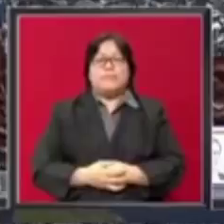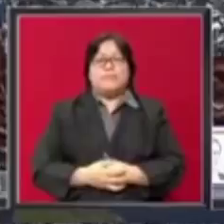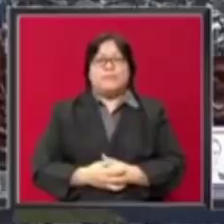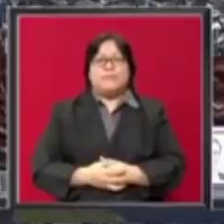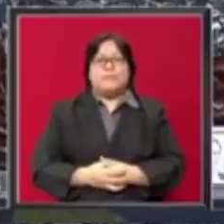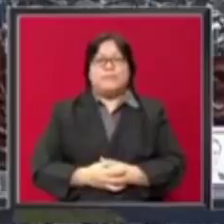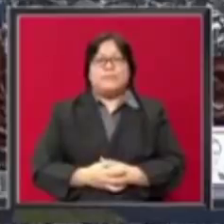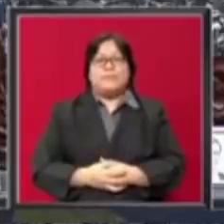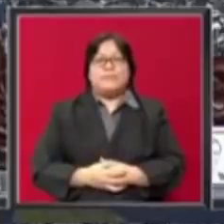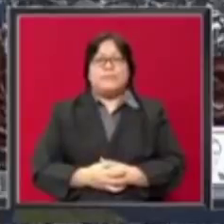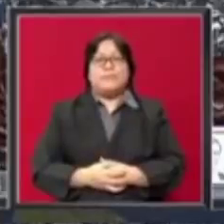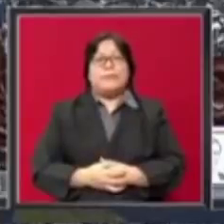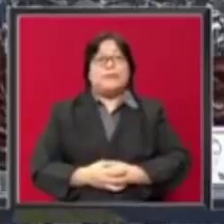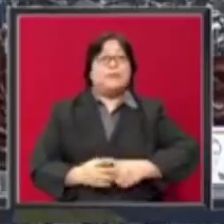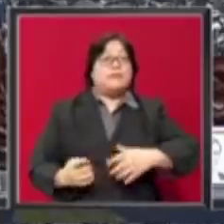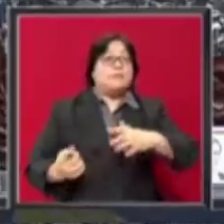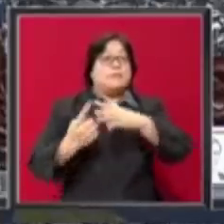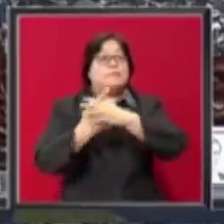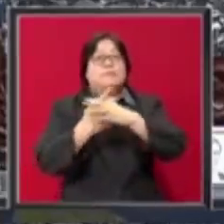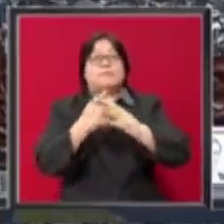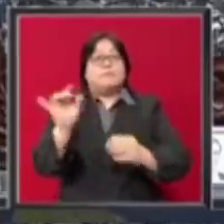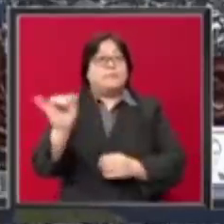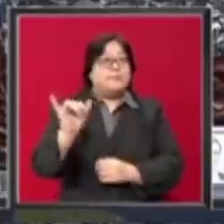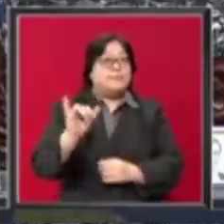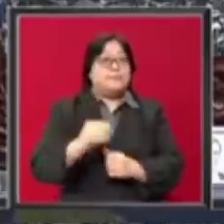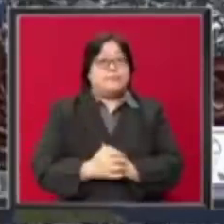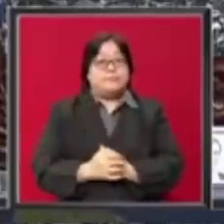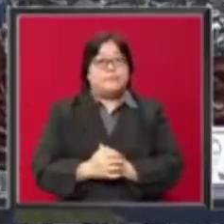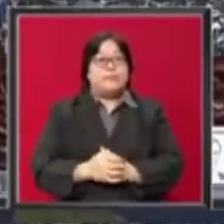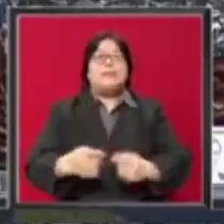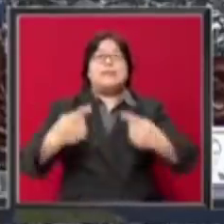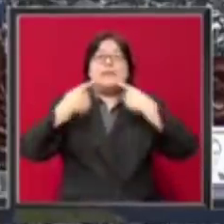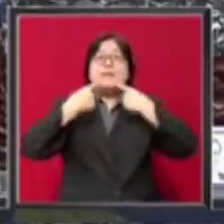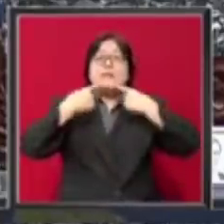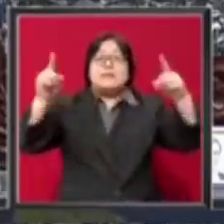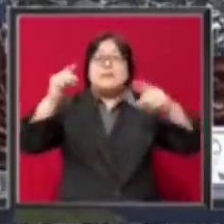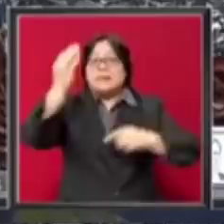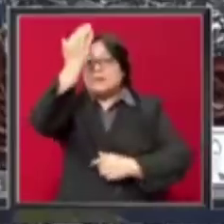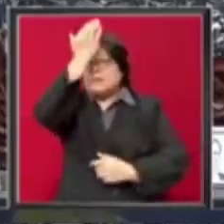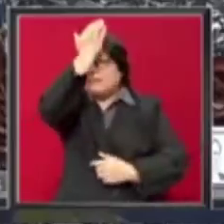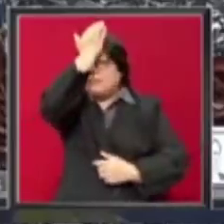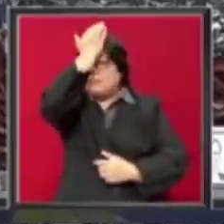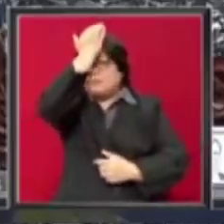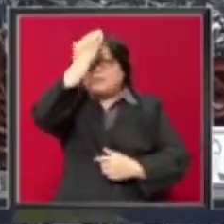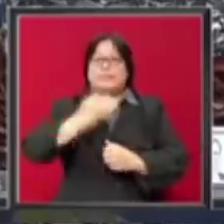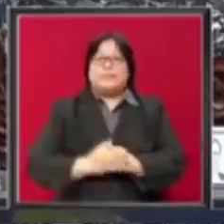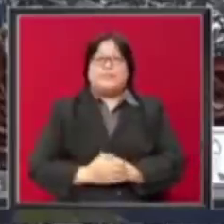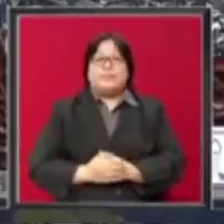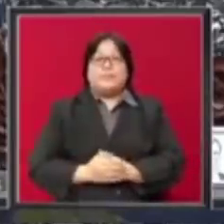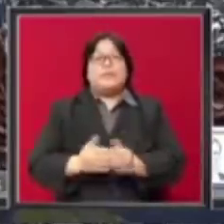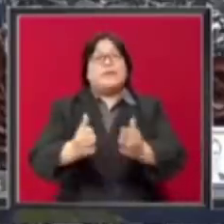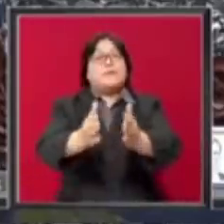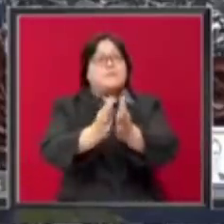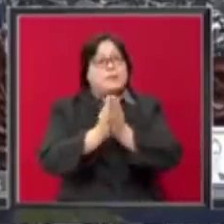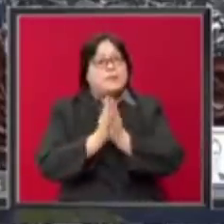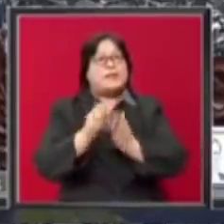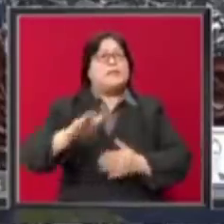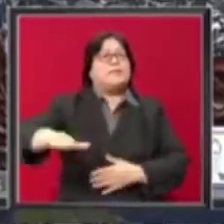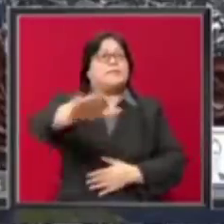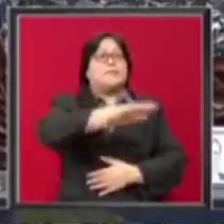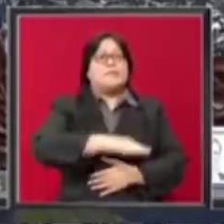Yang dibangkitkan juga adalah titah tuanku untuk mengajak ahli-ahli